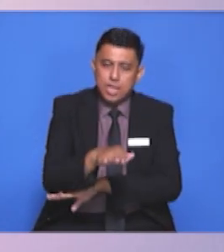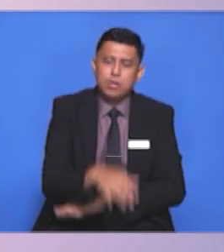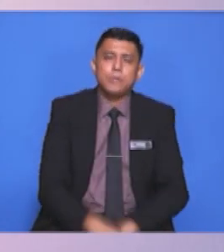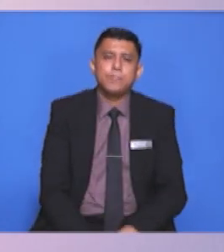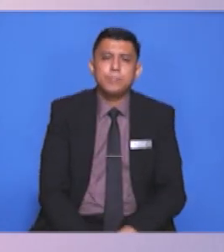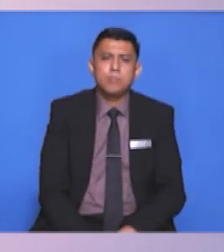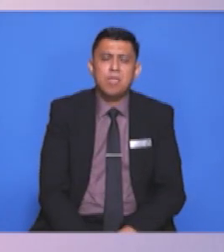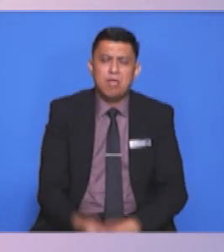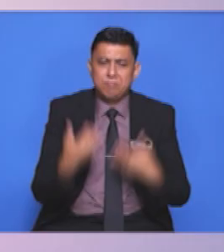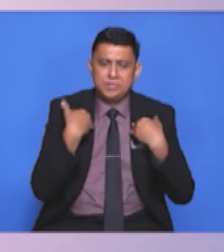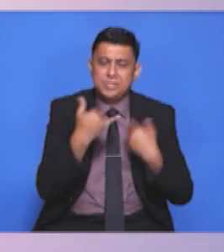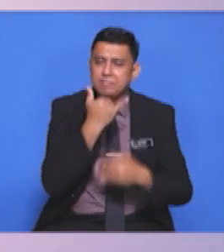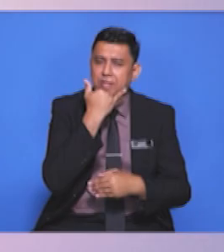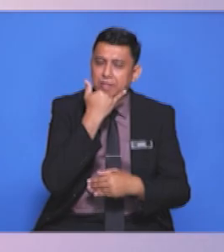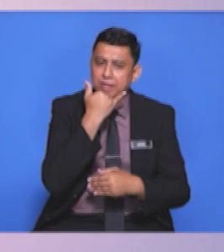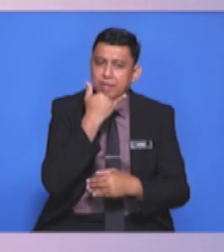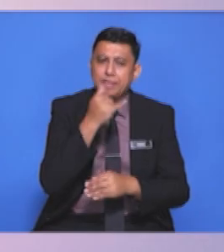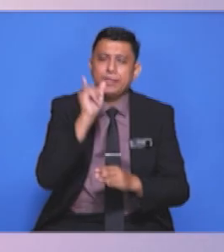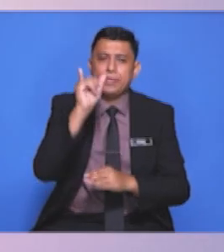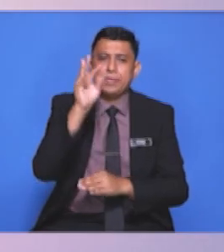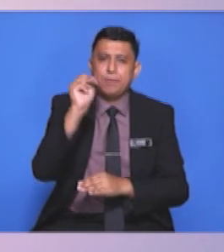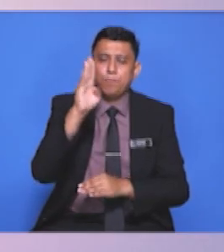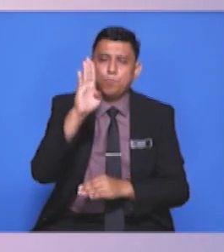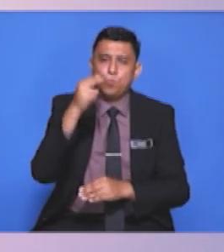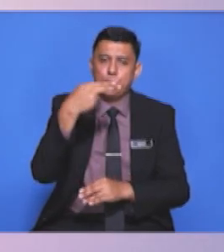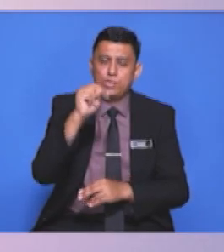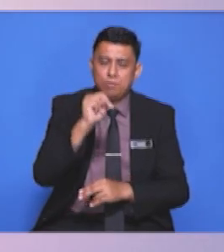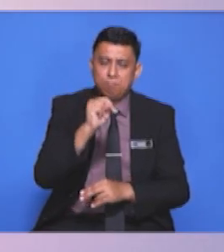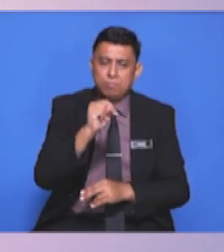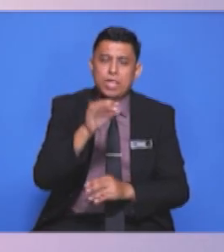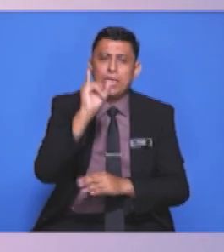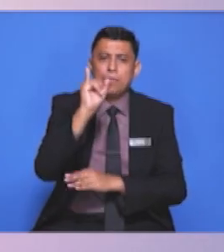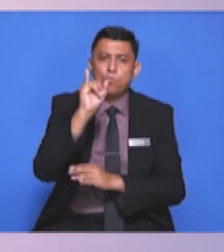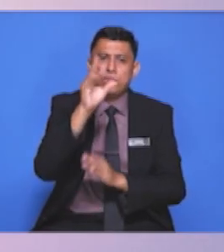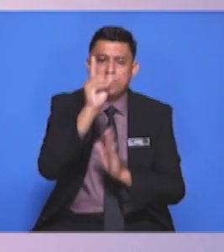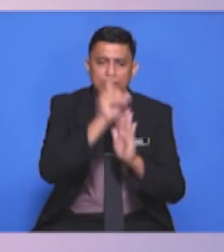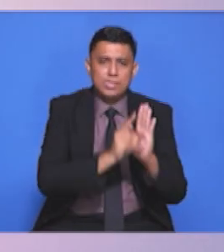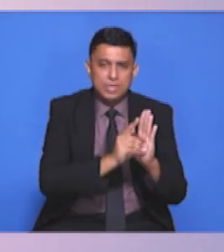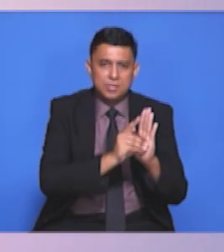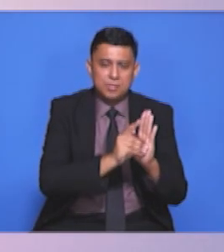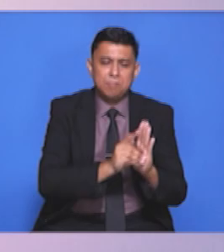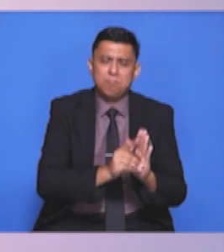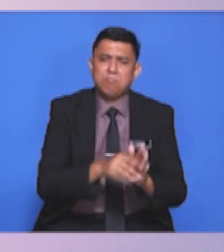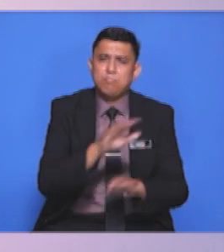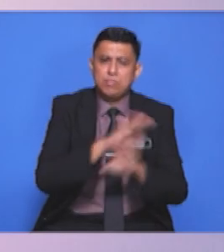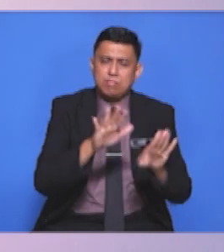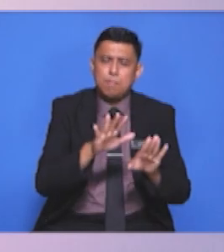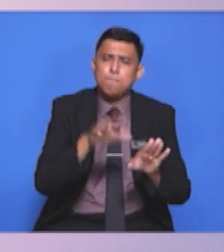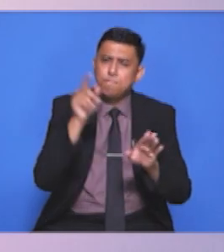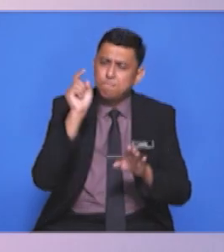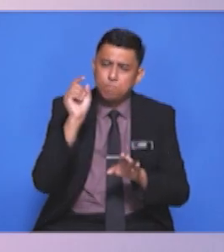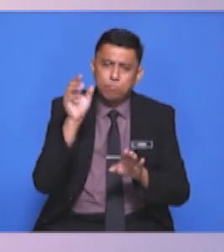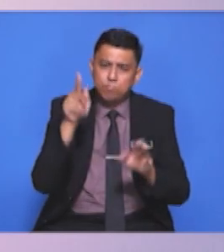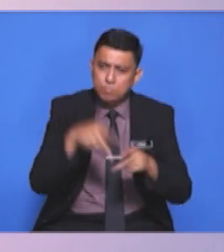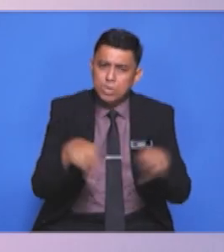kesalahan imbuhan kata kerja pasif dicukupi perkataan ini tidak memerlukan imbuhan apitan di dan ih